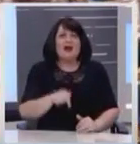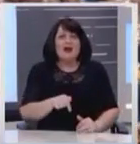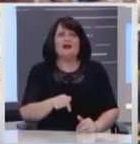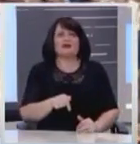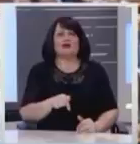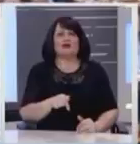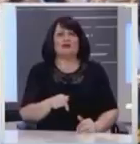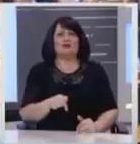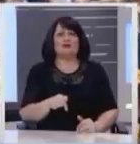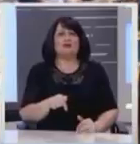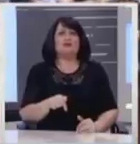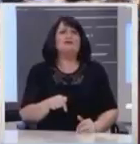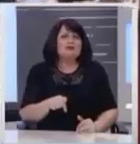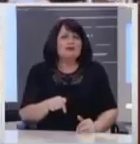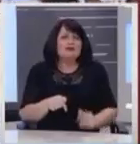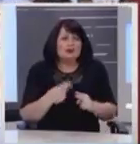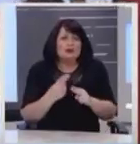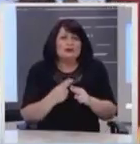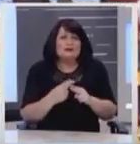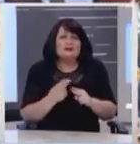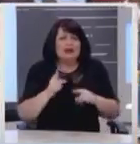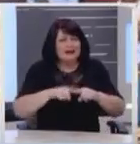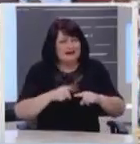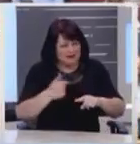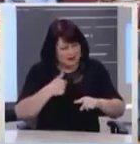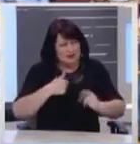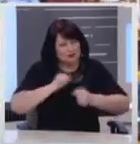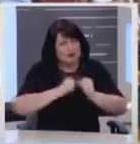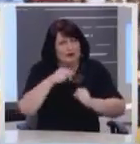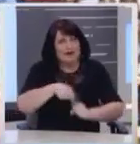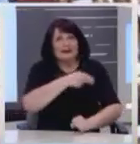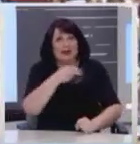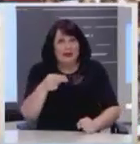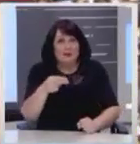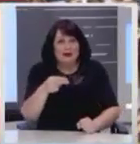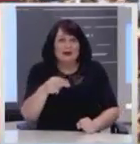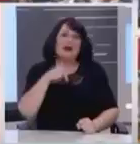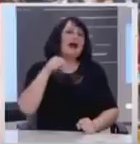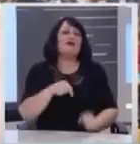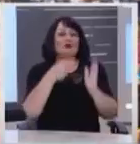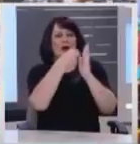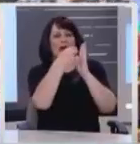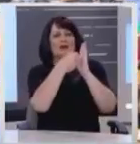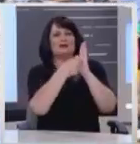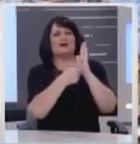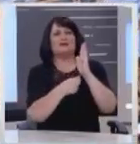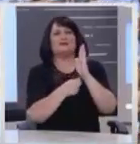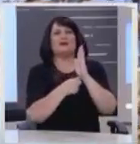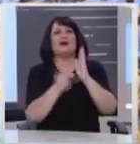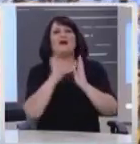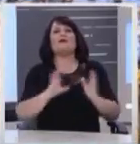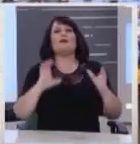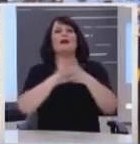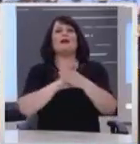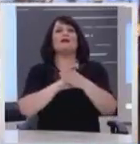και στις προσπάθειες της ελληνικής πλευράς μέρος της ατζέντας της διεθνούς κοινότητας για